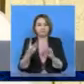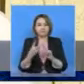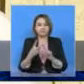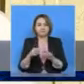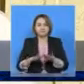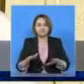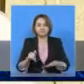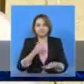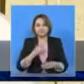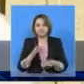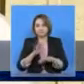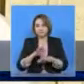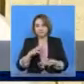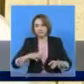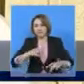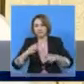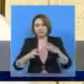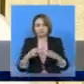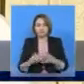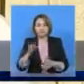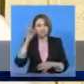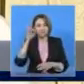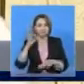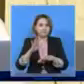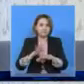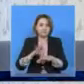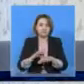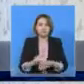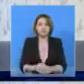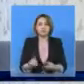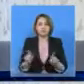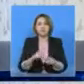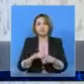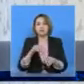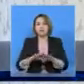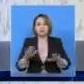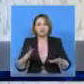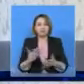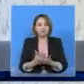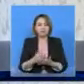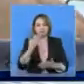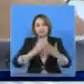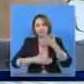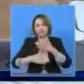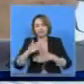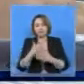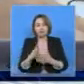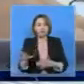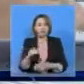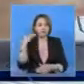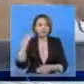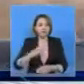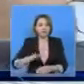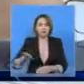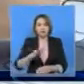у детей болезни нервной системы и на третьем месте психические заболевания. Что касается детей, имеющих инвалидность, то их по всей